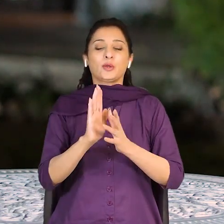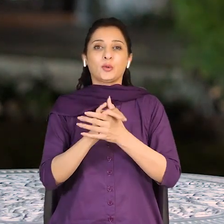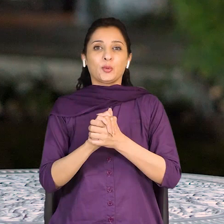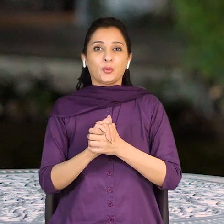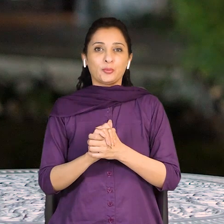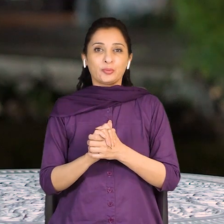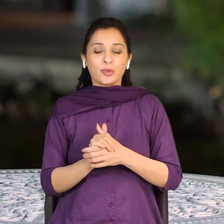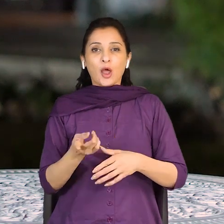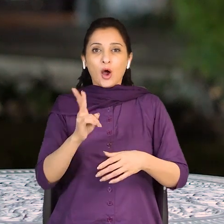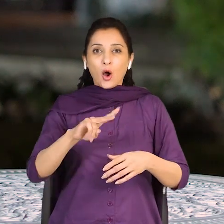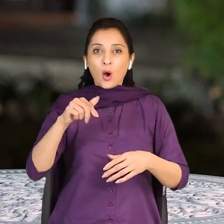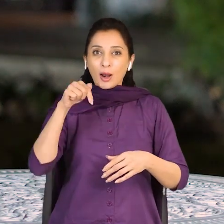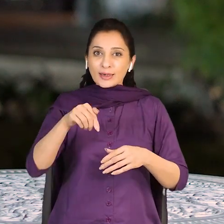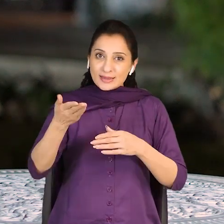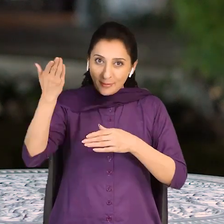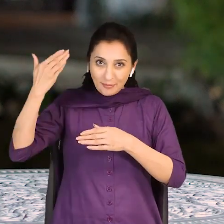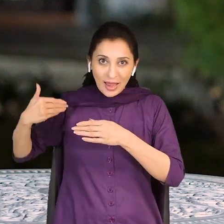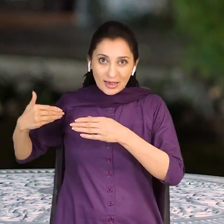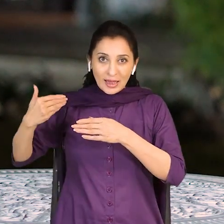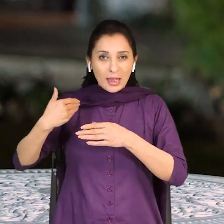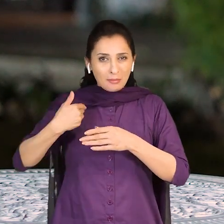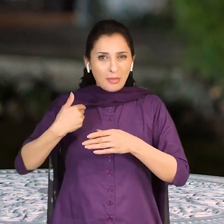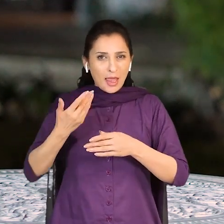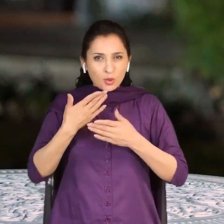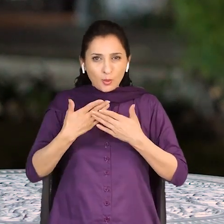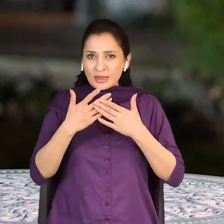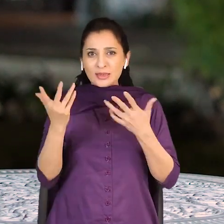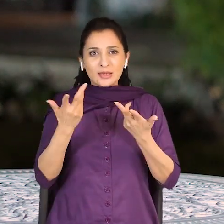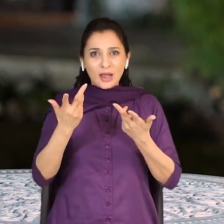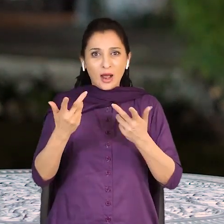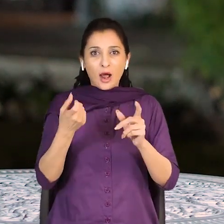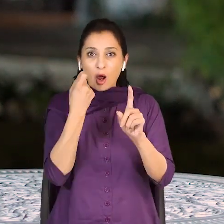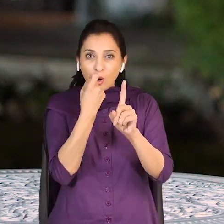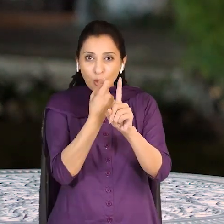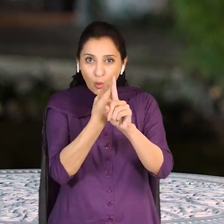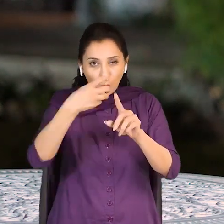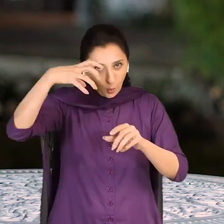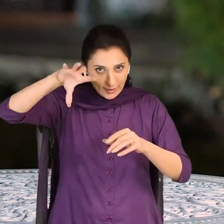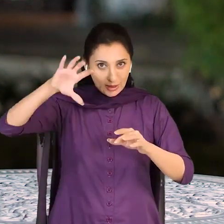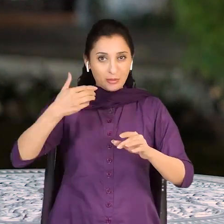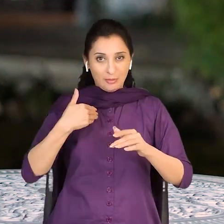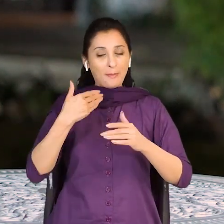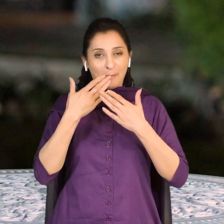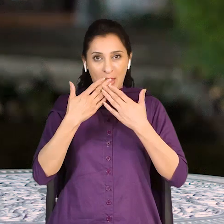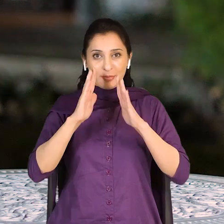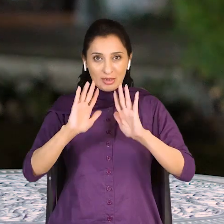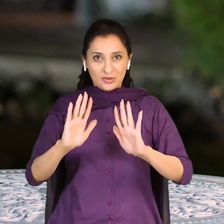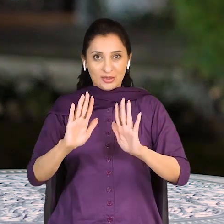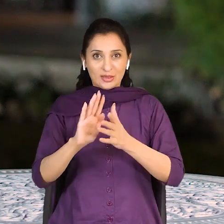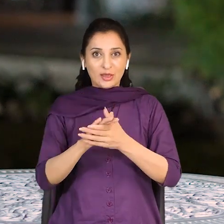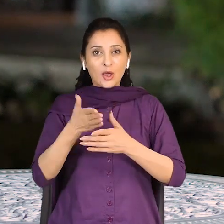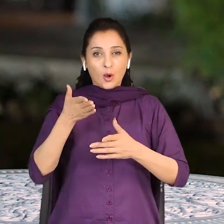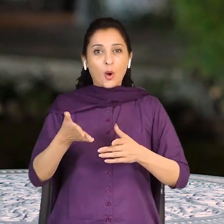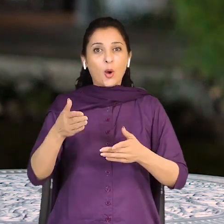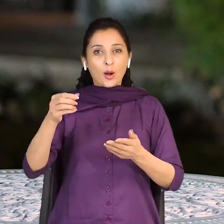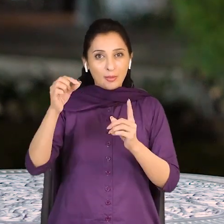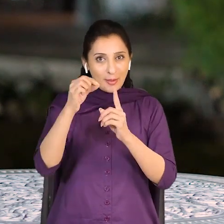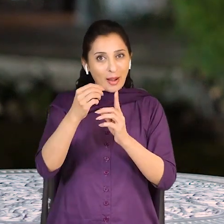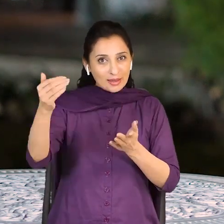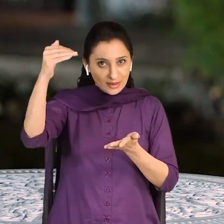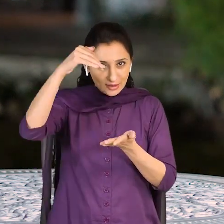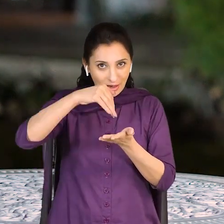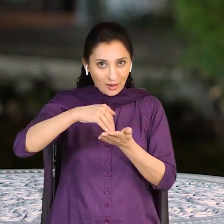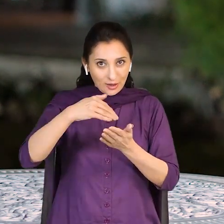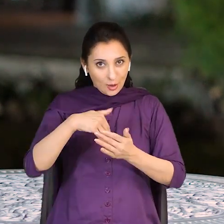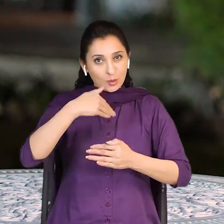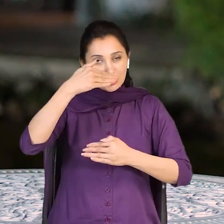काम करते हुए। और इससे पहले मेरी स्कूलिंग जो है वो कुवैत की है। और